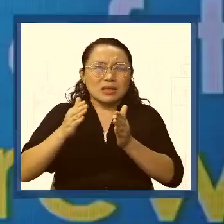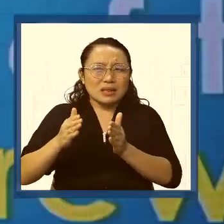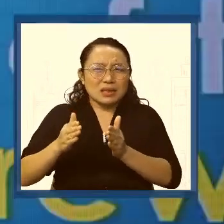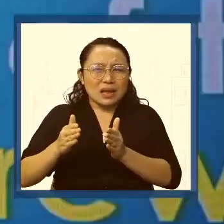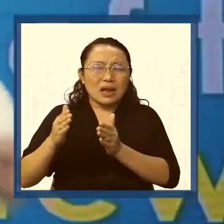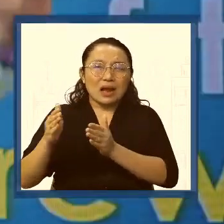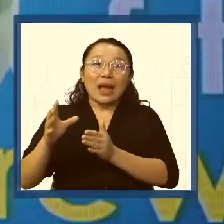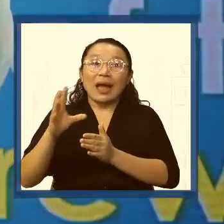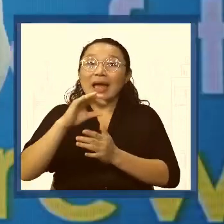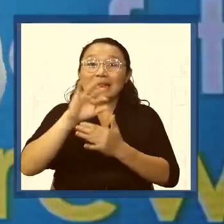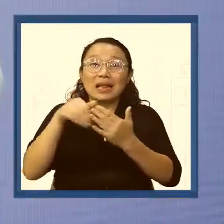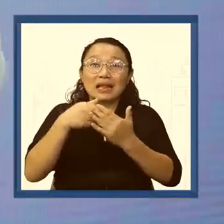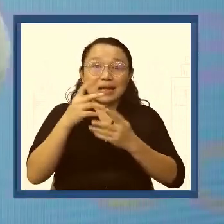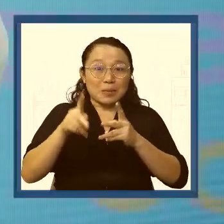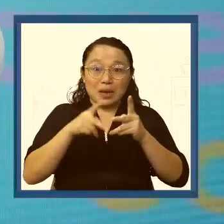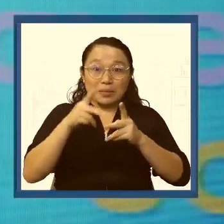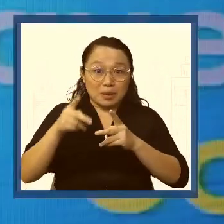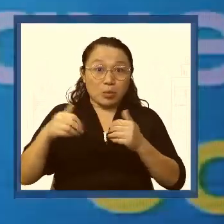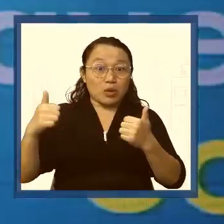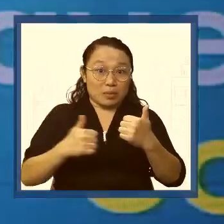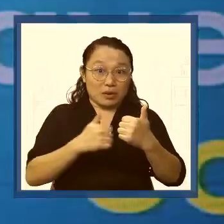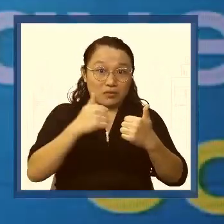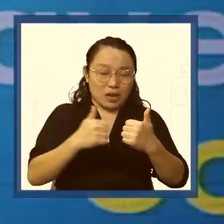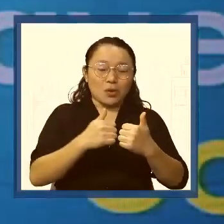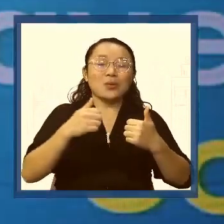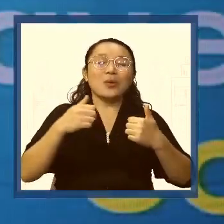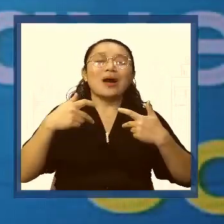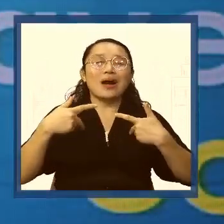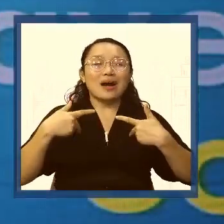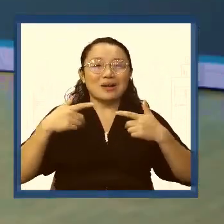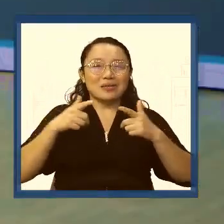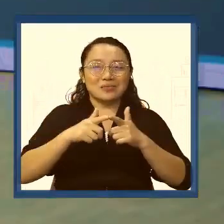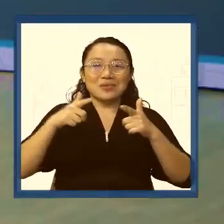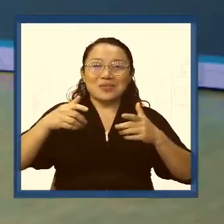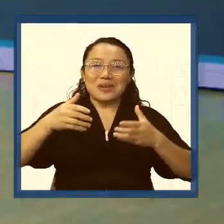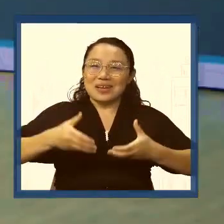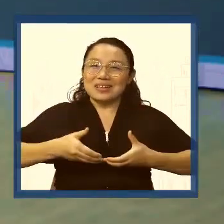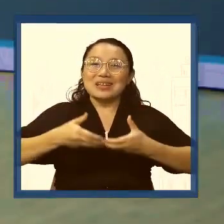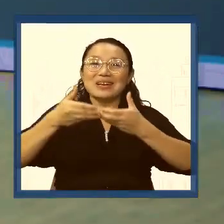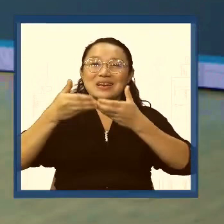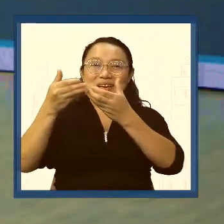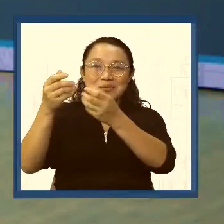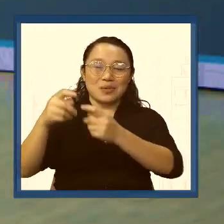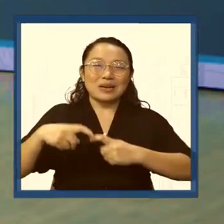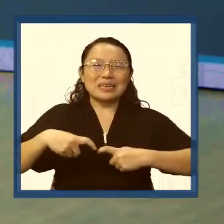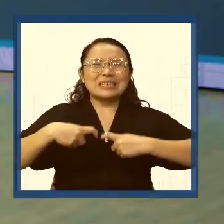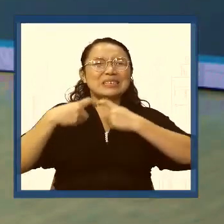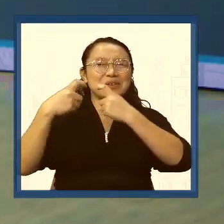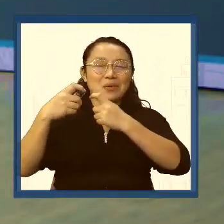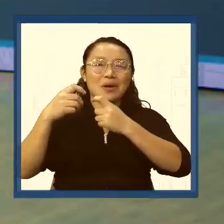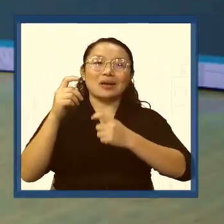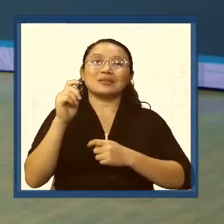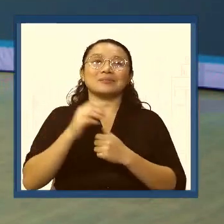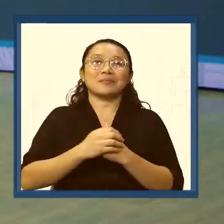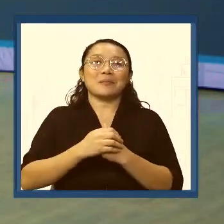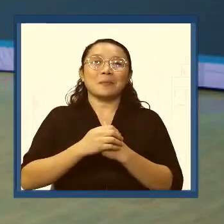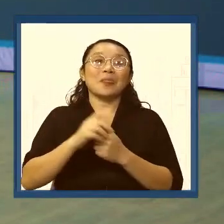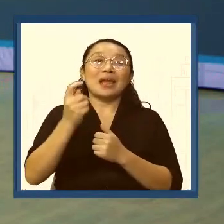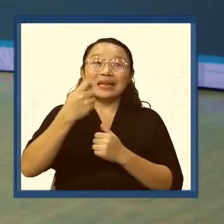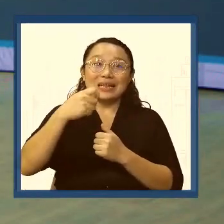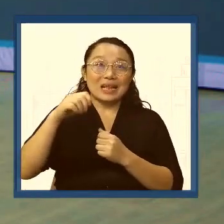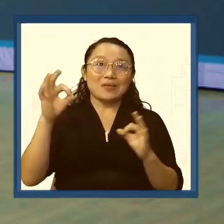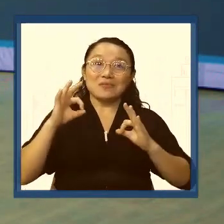nga magmatinumano niini iyang balaod, dunay ganti nga iyang giandam. The fear of the Lord, sumala pa sa balang